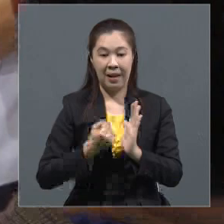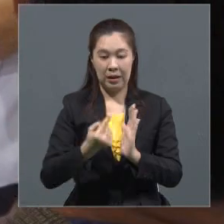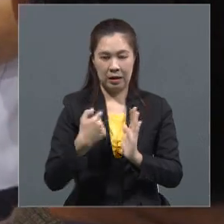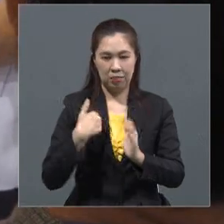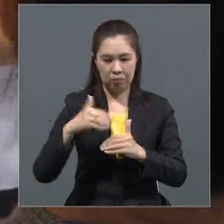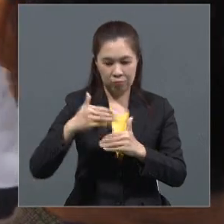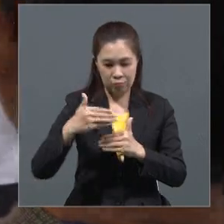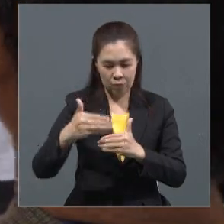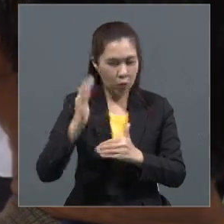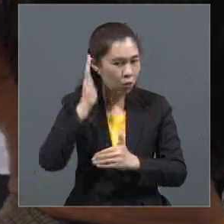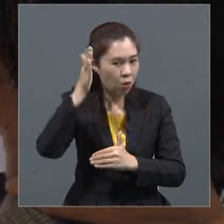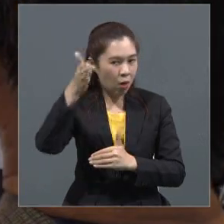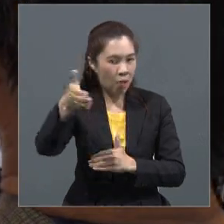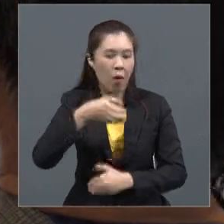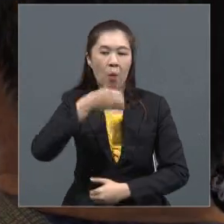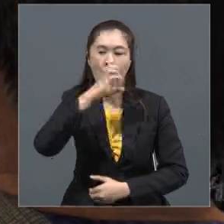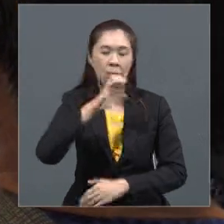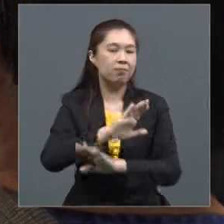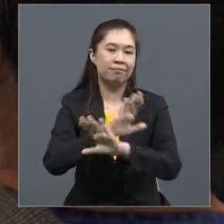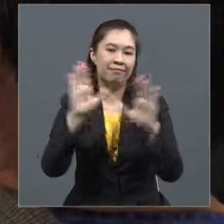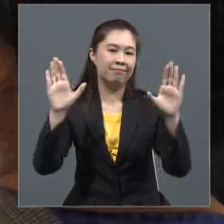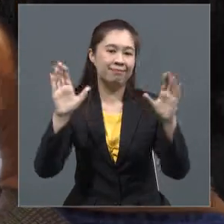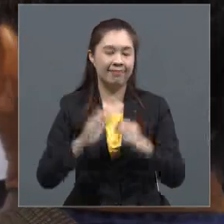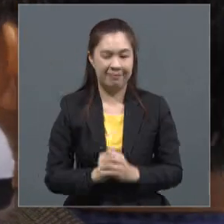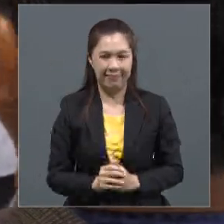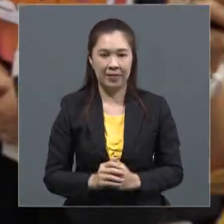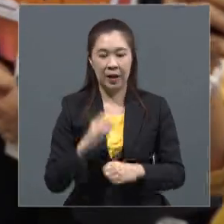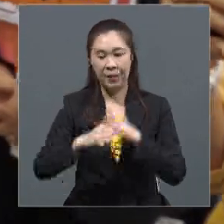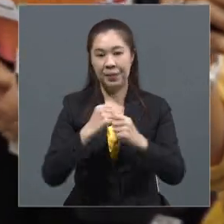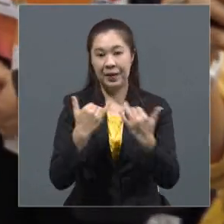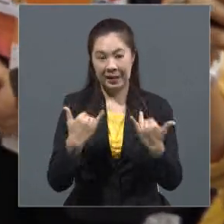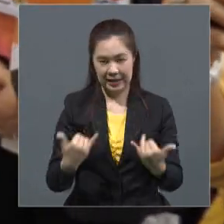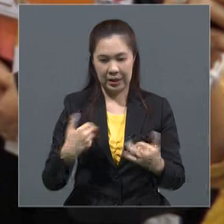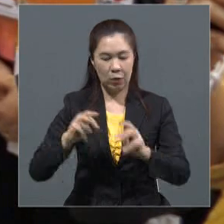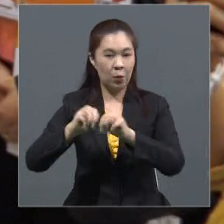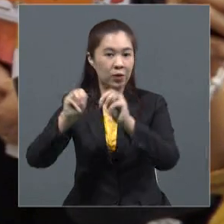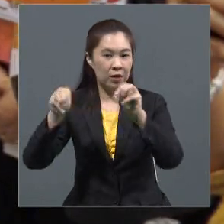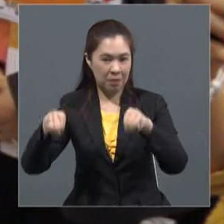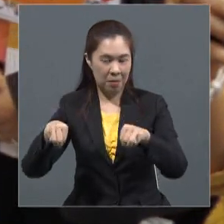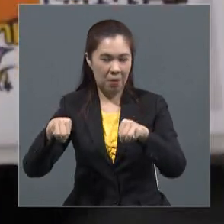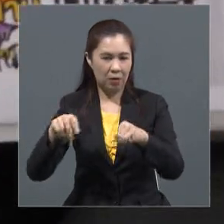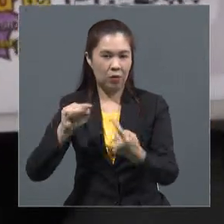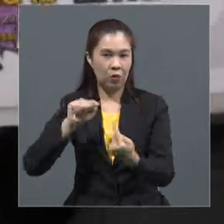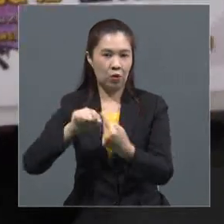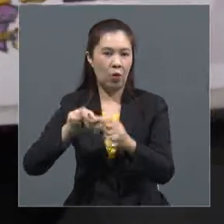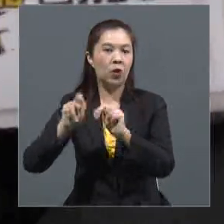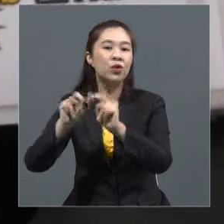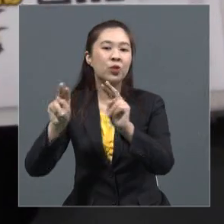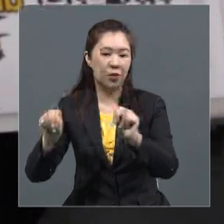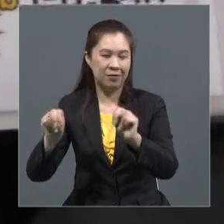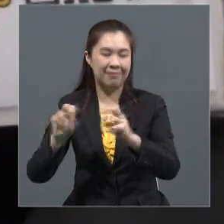สู่การเลิกเล่าถาวรตลอดชีวิตในปีนี้เขาจัดงานขึ้นที่ The M Life Storeงามวงวานจังหวัดนนทบุรี